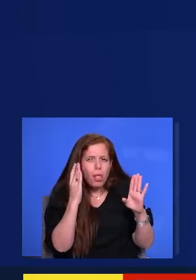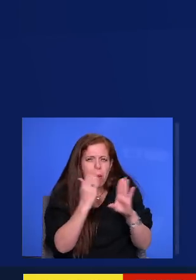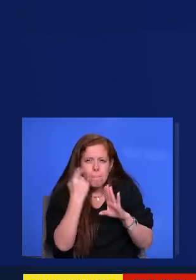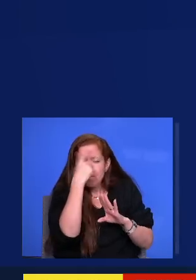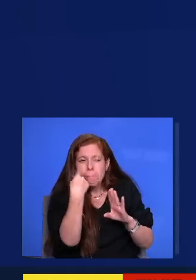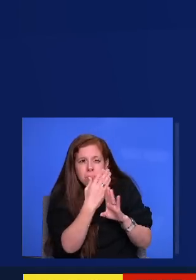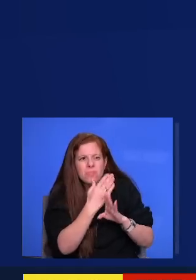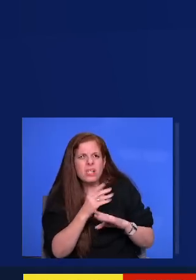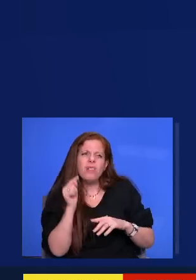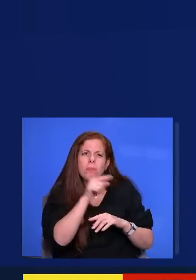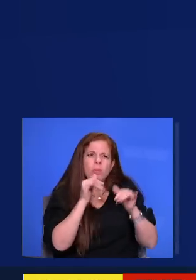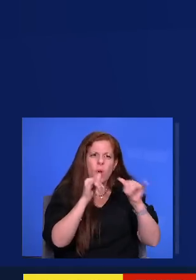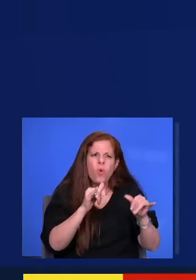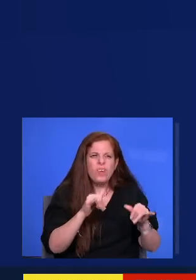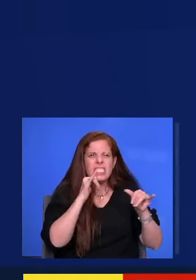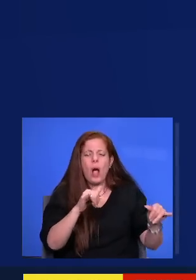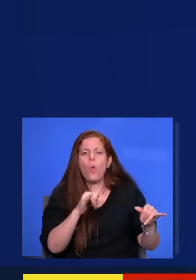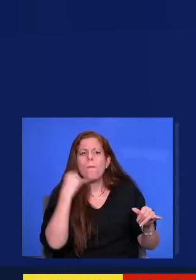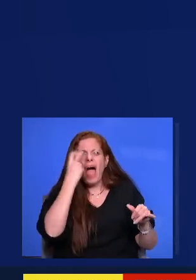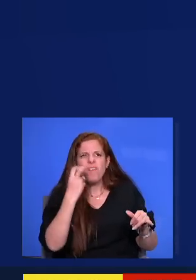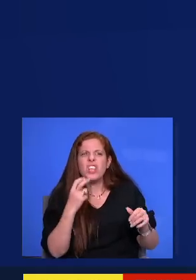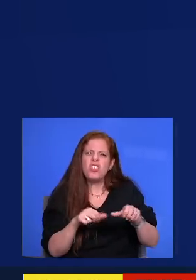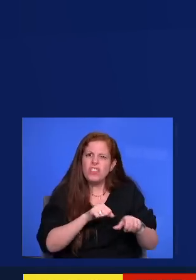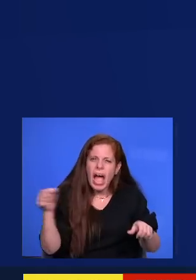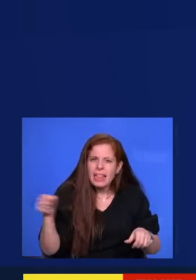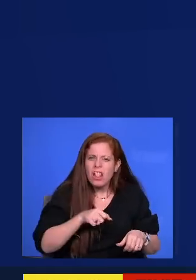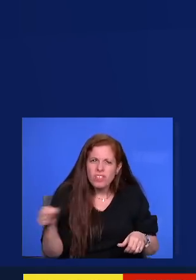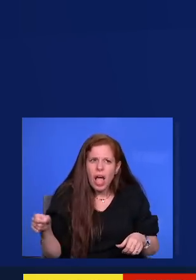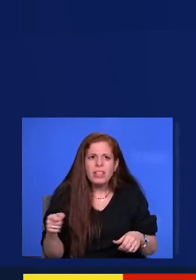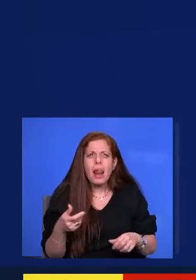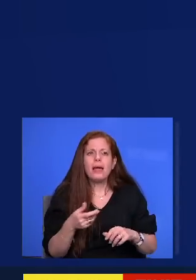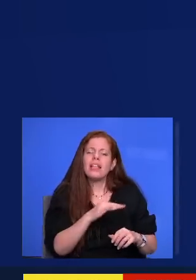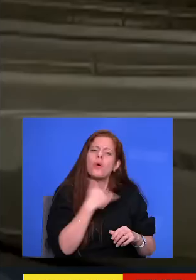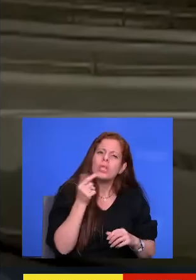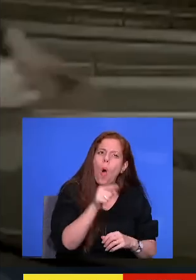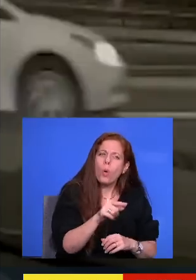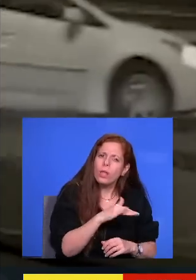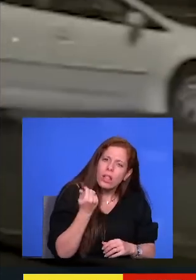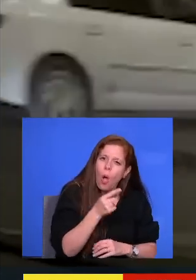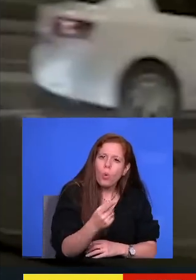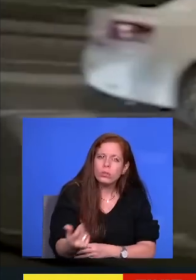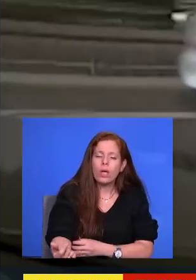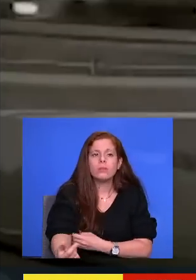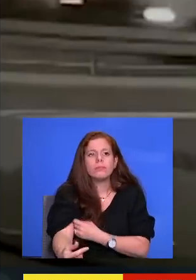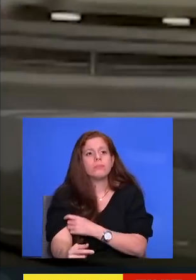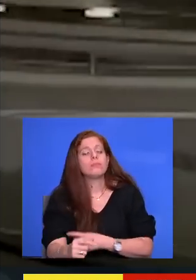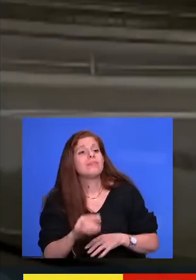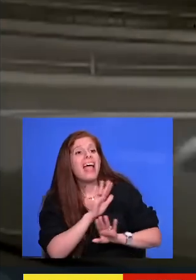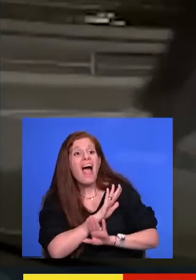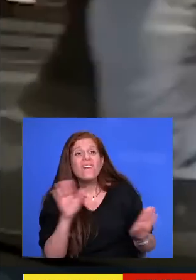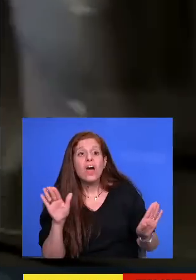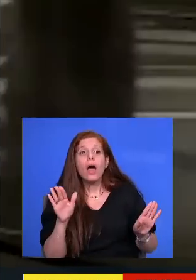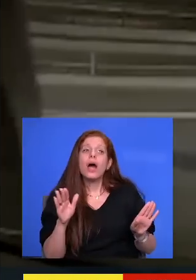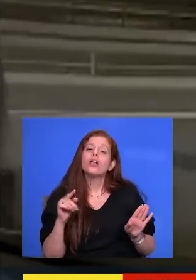צועקים בערבית, אפתח אל באב, אפתח אל באב, אפתח אל באב, אל מות, אל מות, כאילו נהרוג אותך, נהרוג אותך. איש מהעוברים ושבים לא